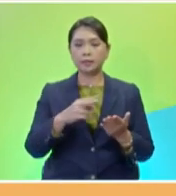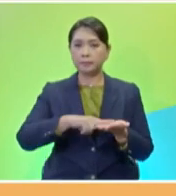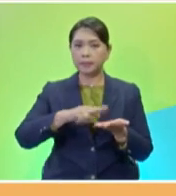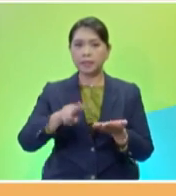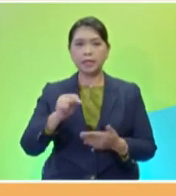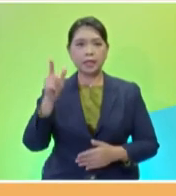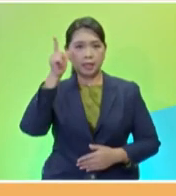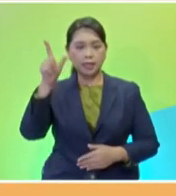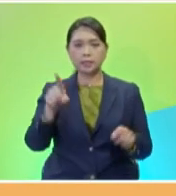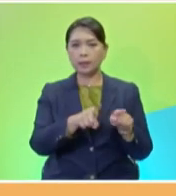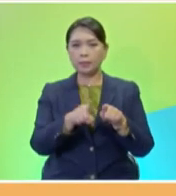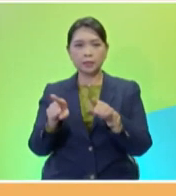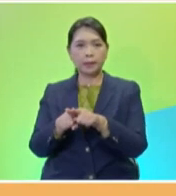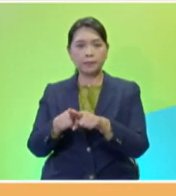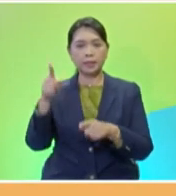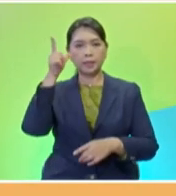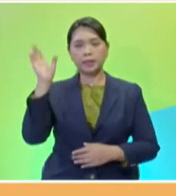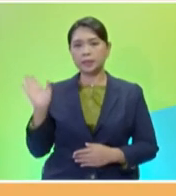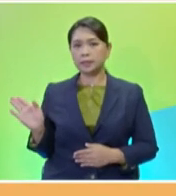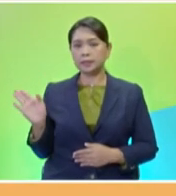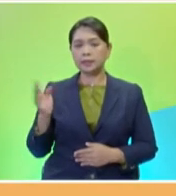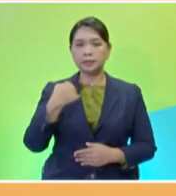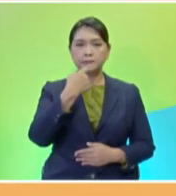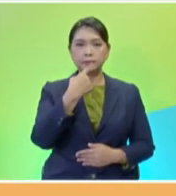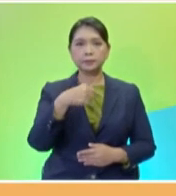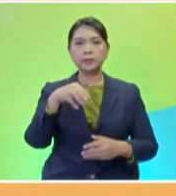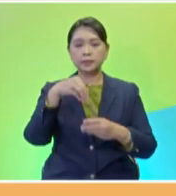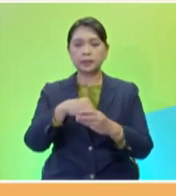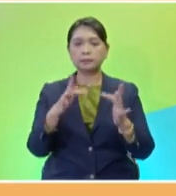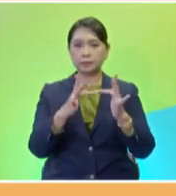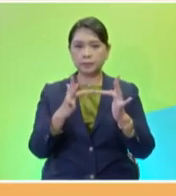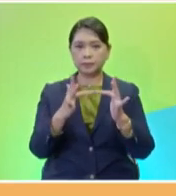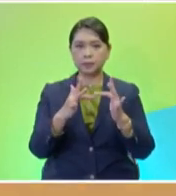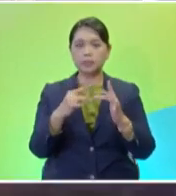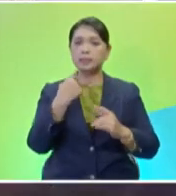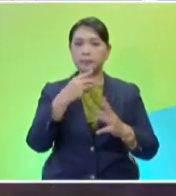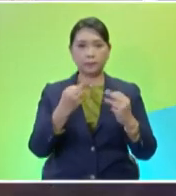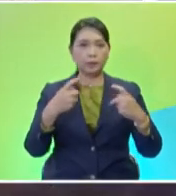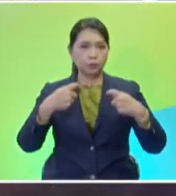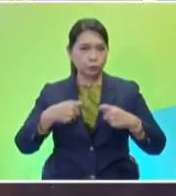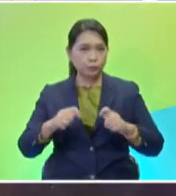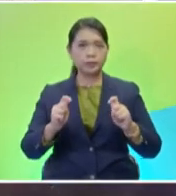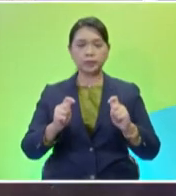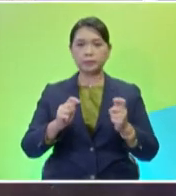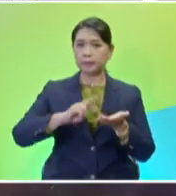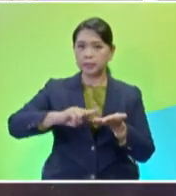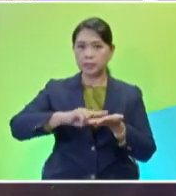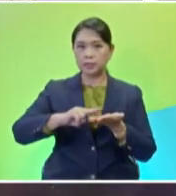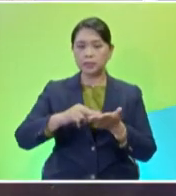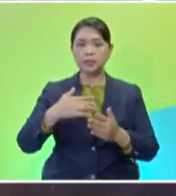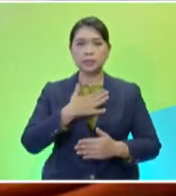sama-sama bahan bacaan ini siapa mana-mana murid di dalam Google ini ada money anak cube untuk membaca silakan dengan